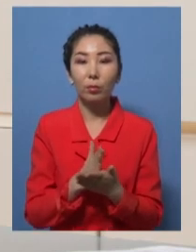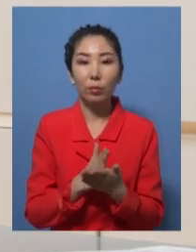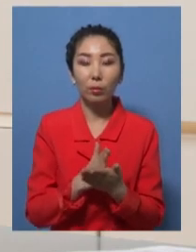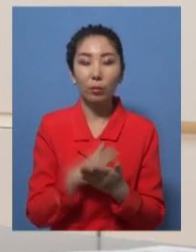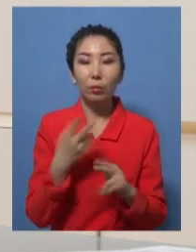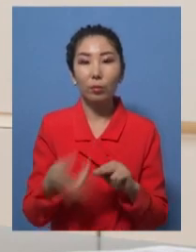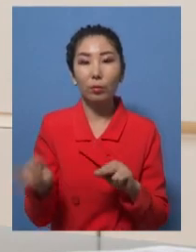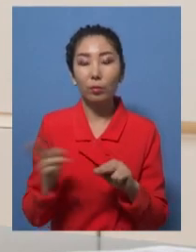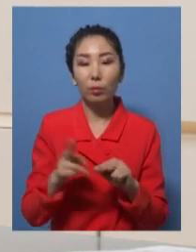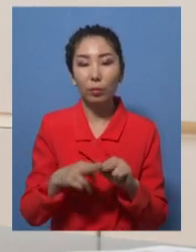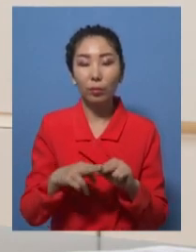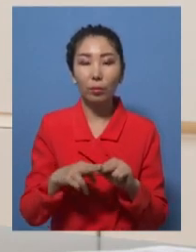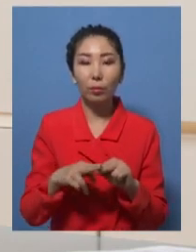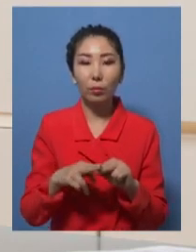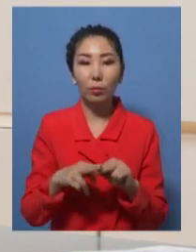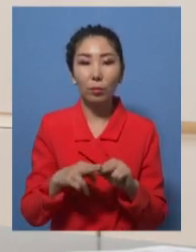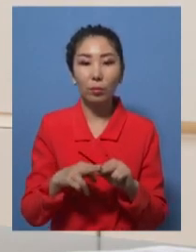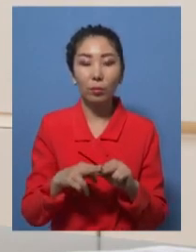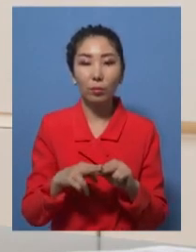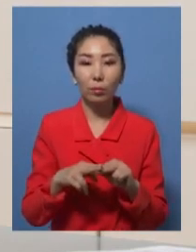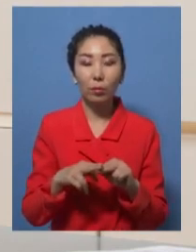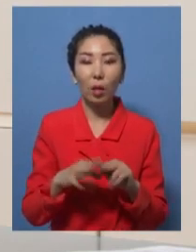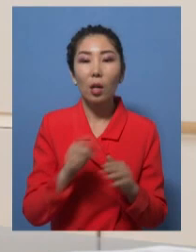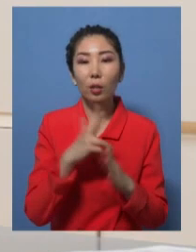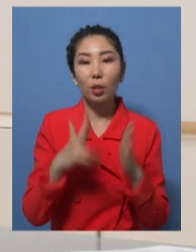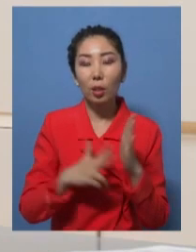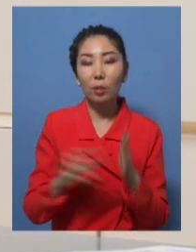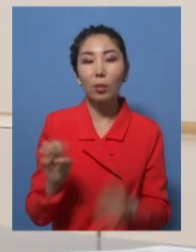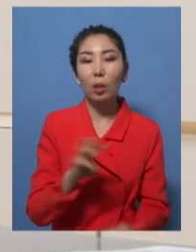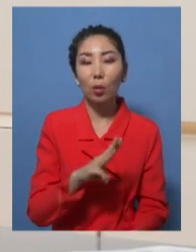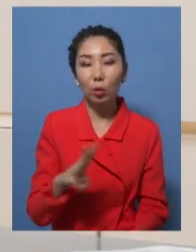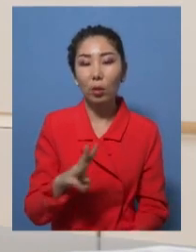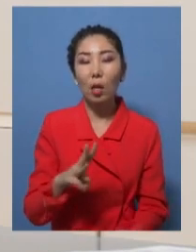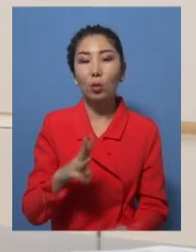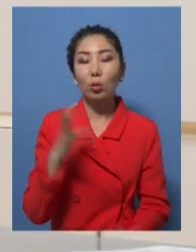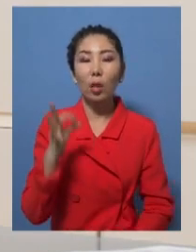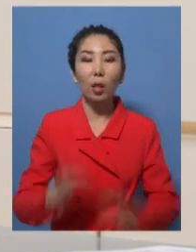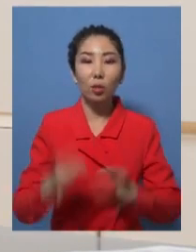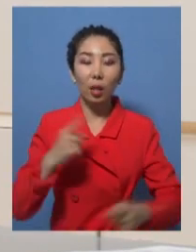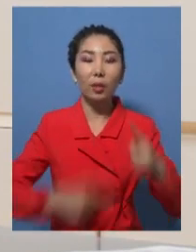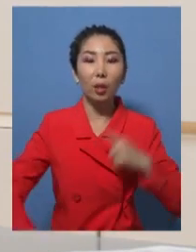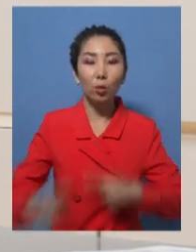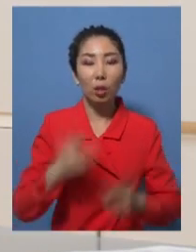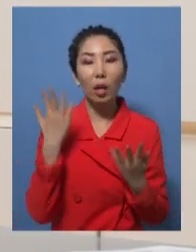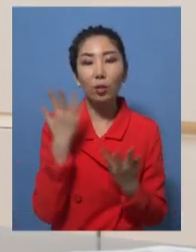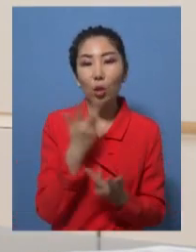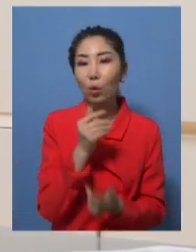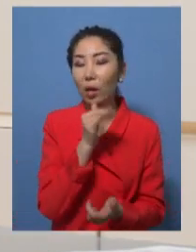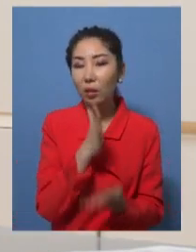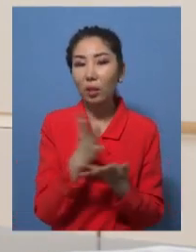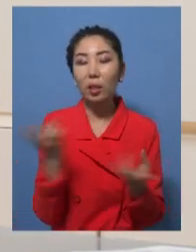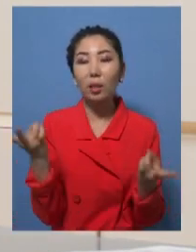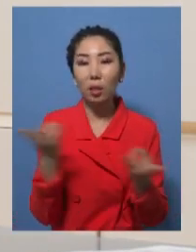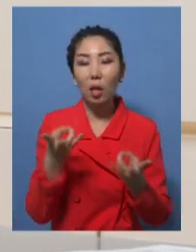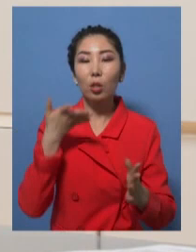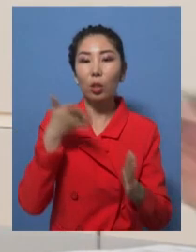жатады. Осындай мәселе. Енді ол 8 миллион 600 мың теңгені ол сотталушылар қайтару үшін қанша уақыт керек? Сондықтан ондай